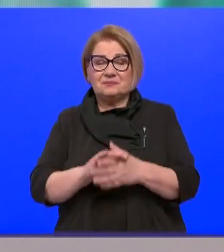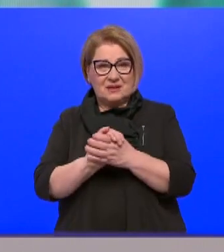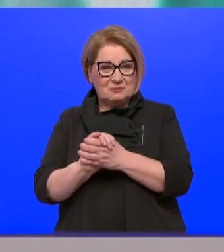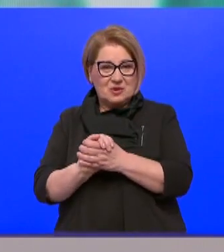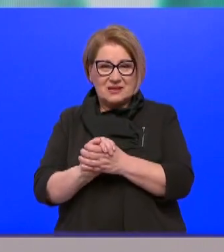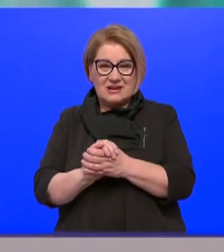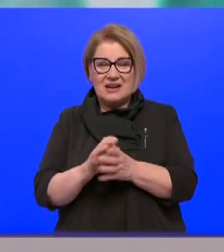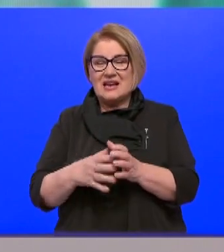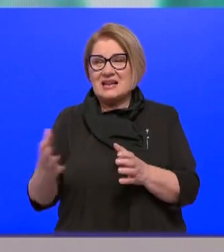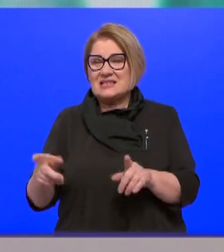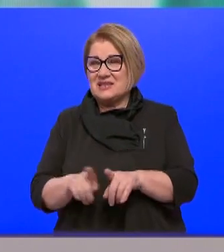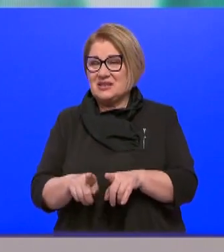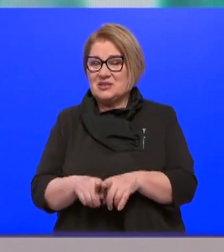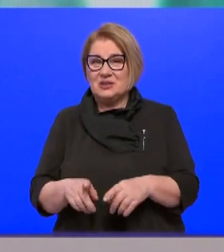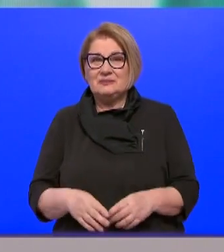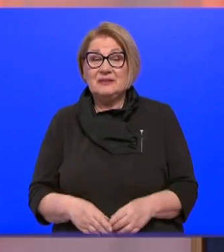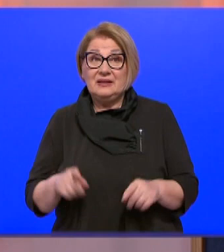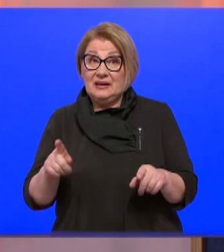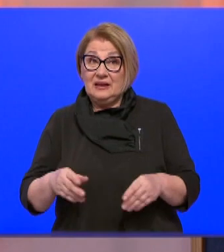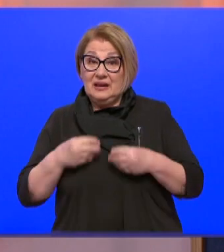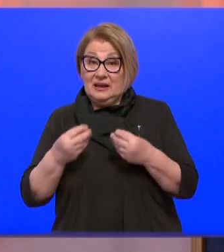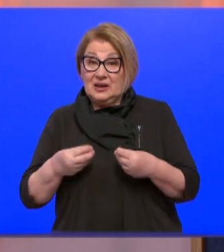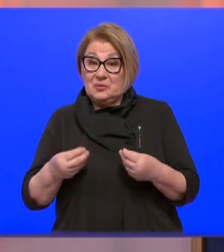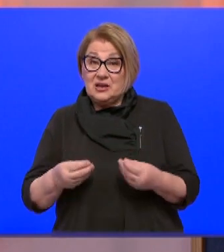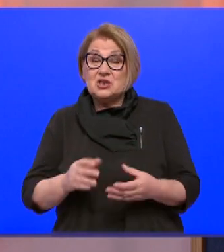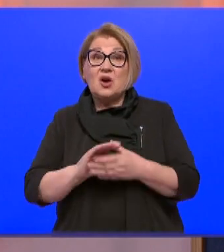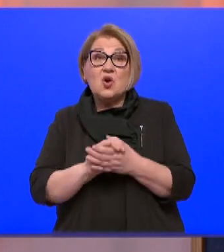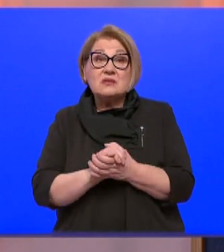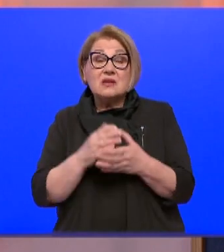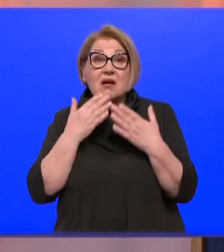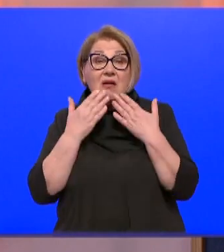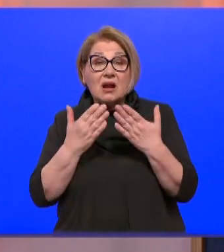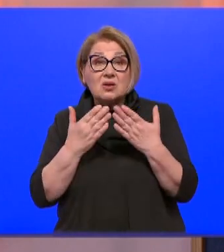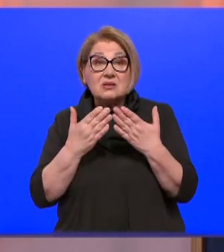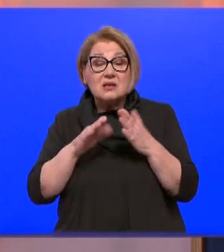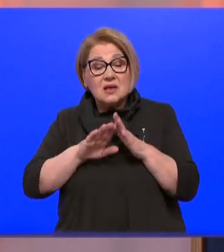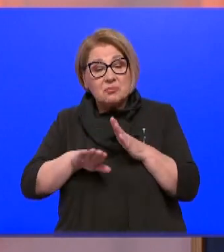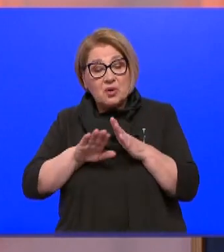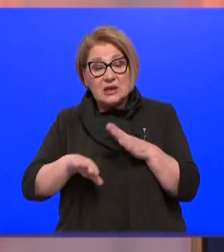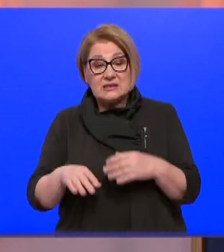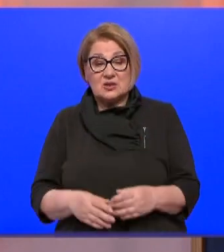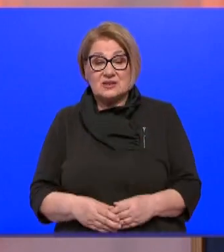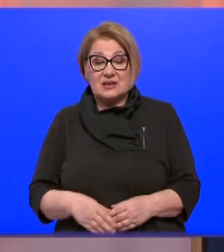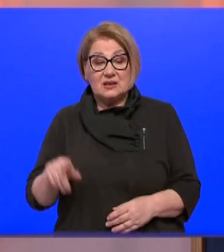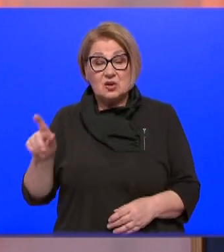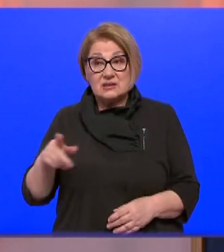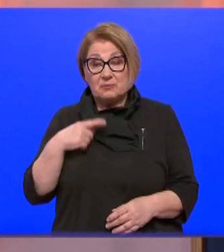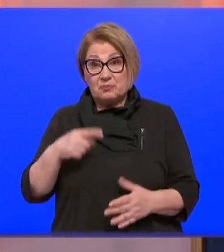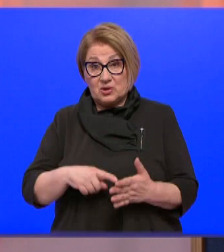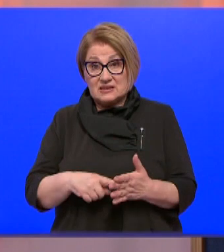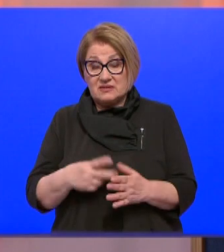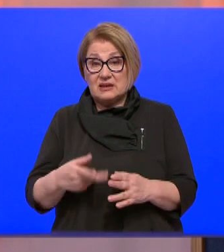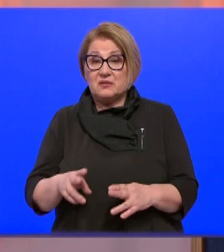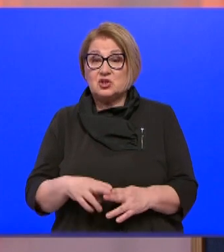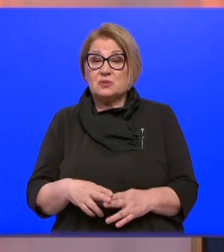neka samo nastavi dalje. Ali zapravo ovo je priča i o zahvalnosti i o poniznosti. To ste vi isto više puta isticali.